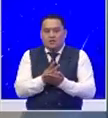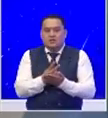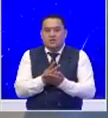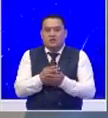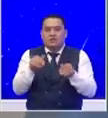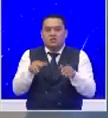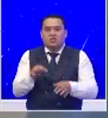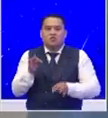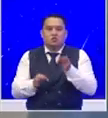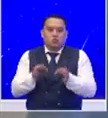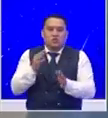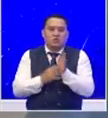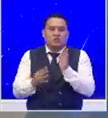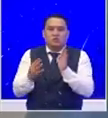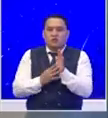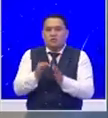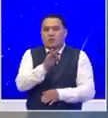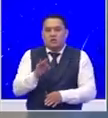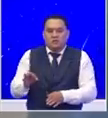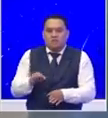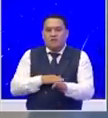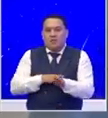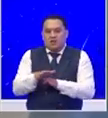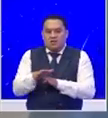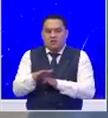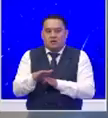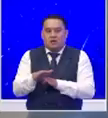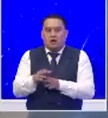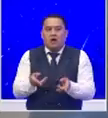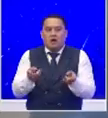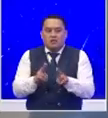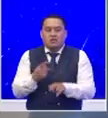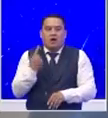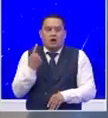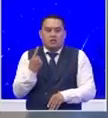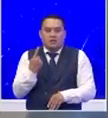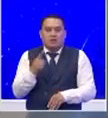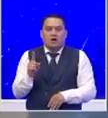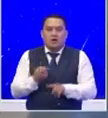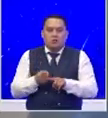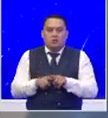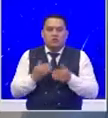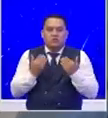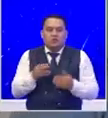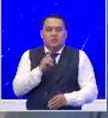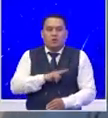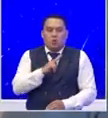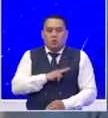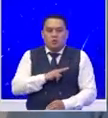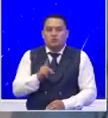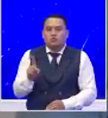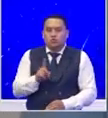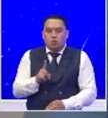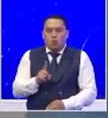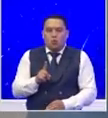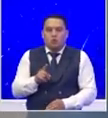в решении суда, на 99% выполнены. А остался один пункт, над которым мы сегодня работаем. Но, несмотря на